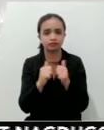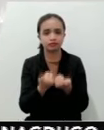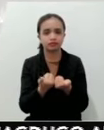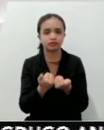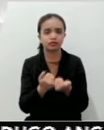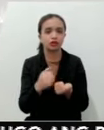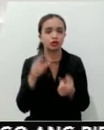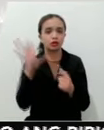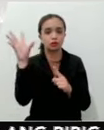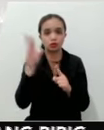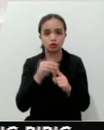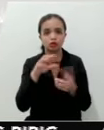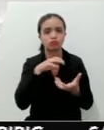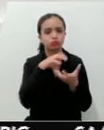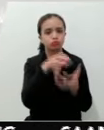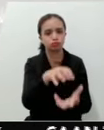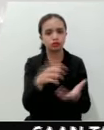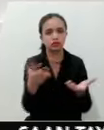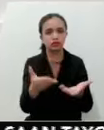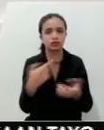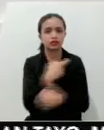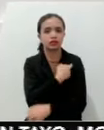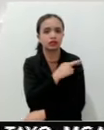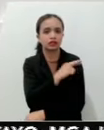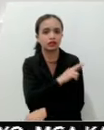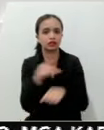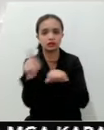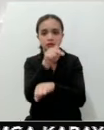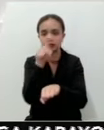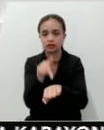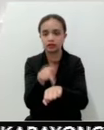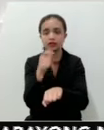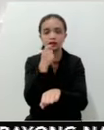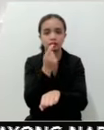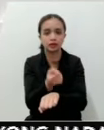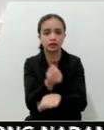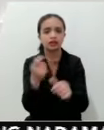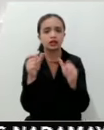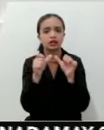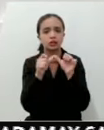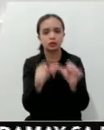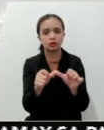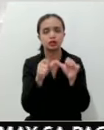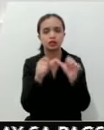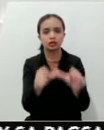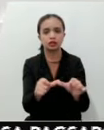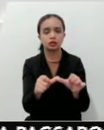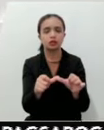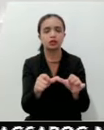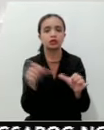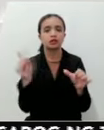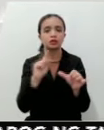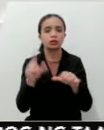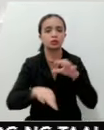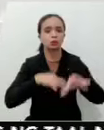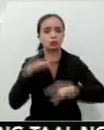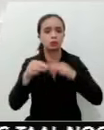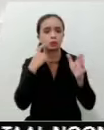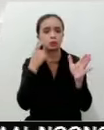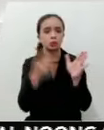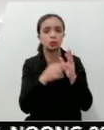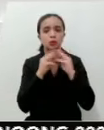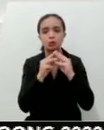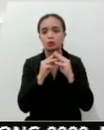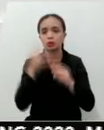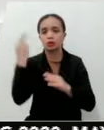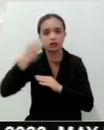at reliyon sa Pilipinas. Kinilala rin anya ang di matatawarang kontribusyon ng mga Muslim sa kasaysayan at pamanang